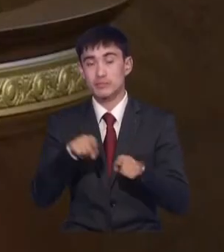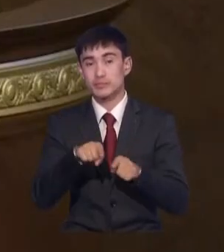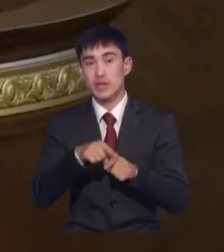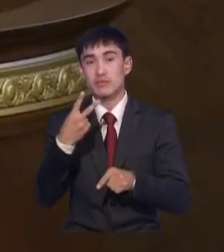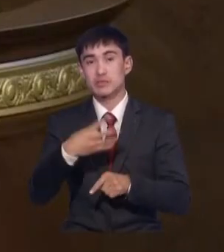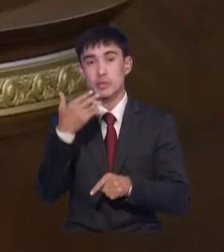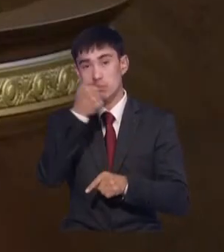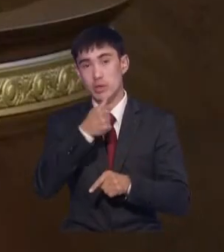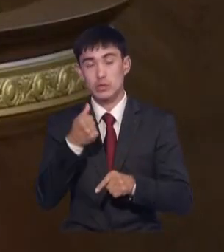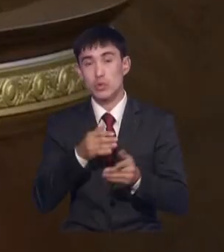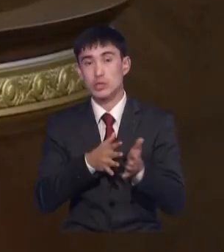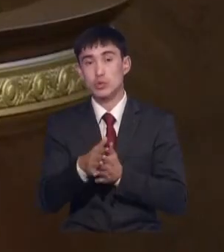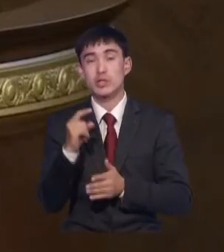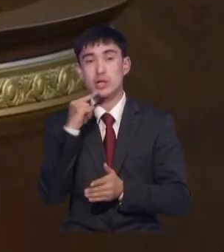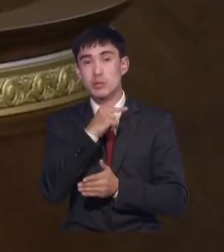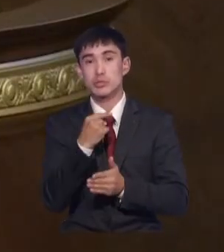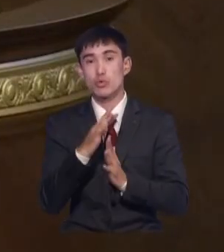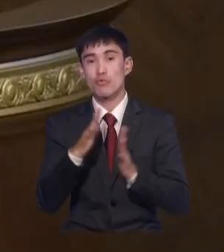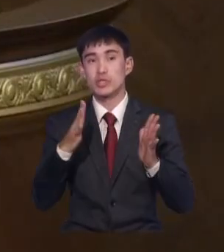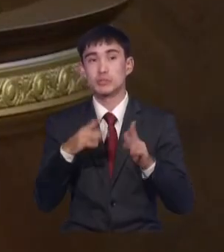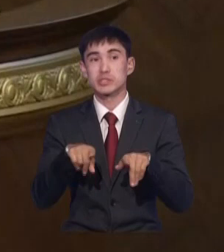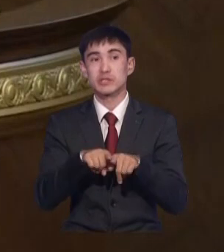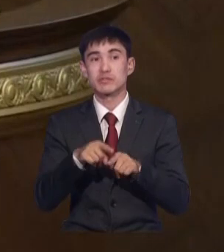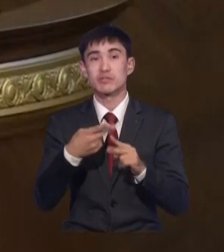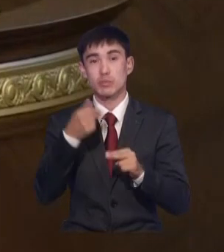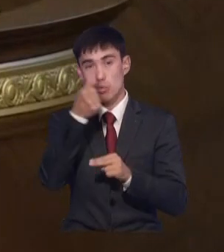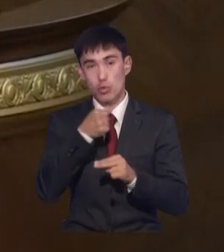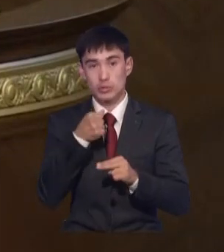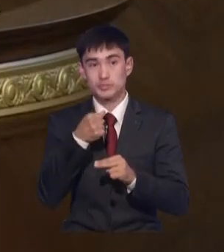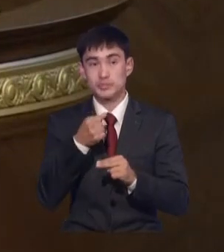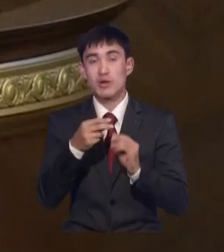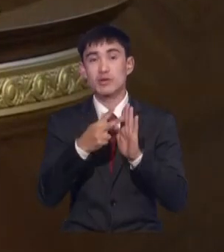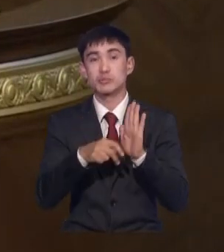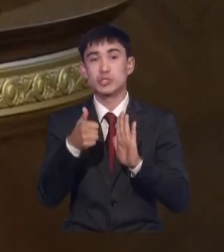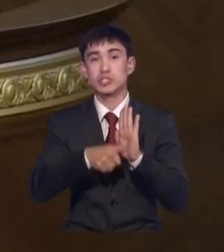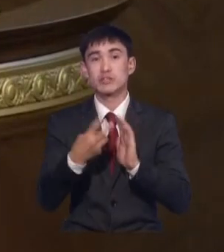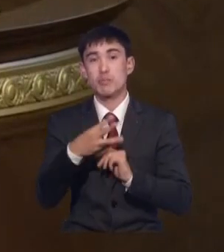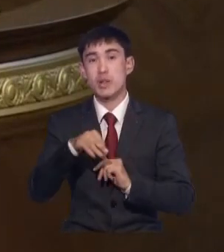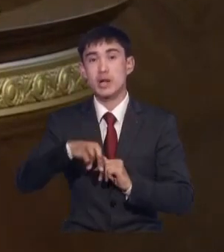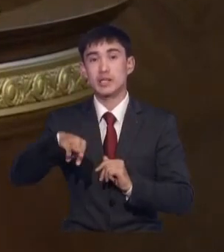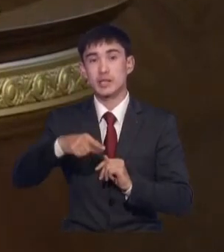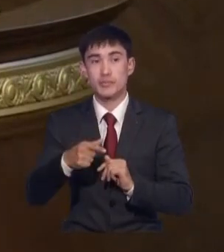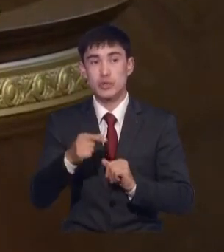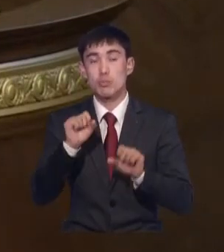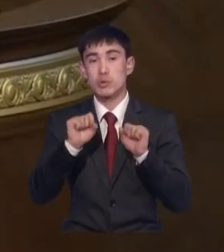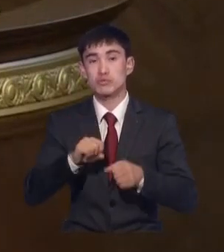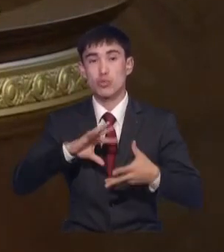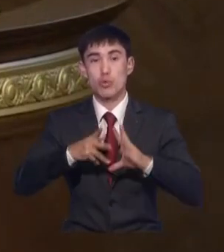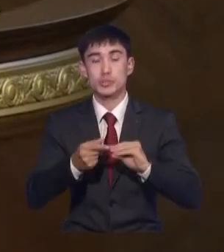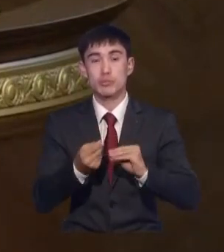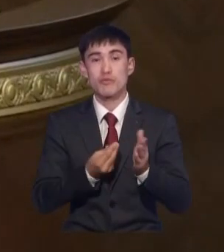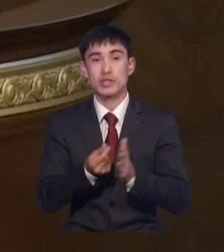2025 году расходы на экономическую сферу увеличатся по сравнению с текущим годом на 862 миллиарда тенге, что позволит общему